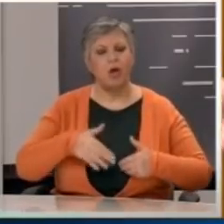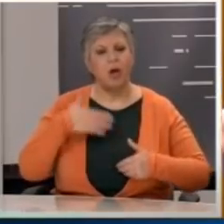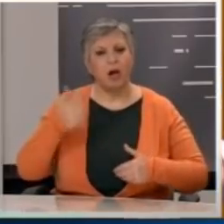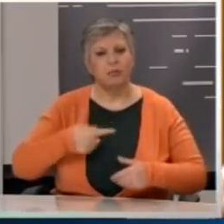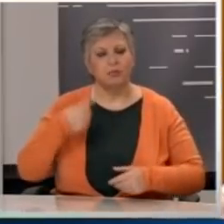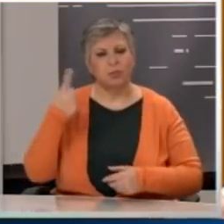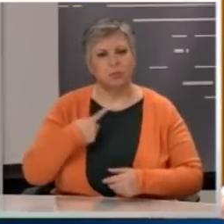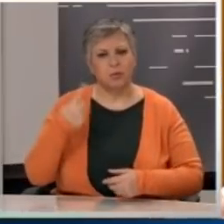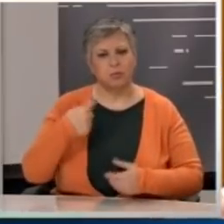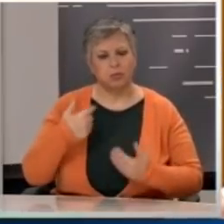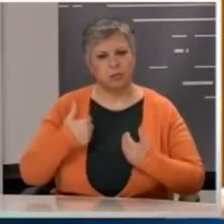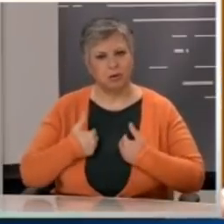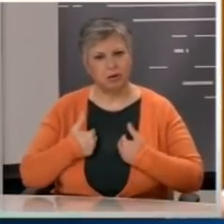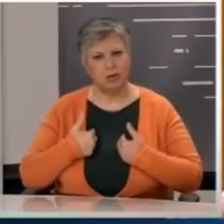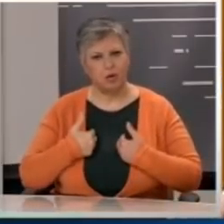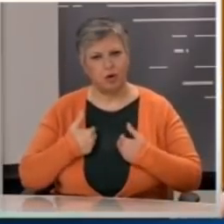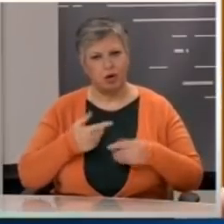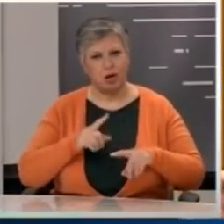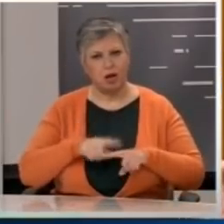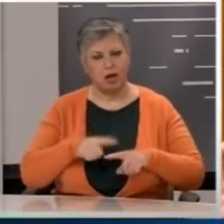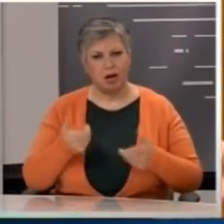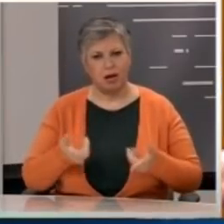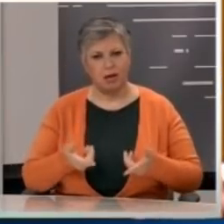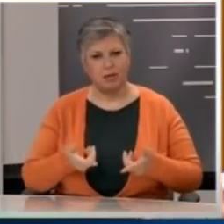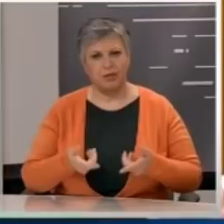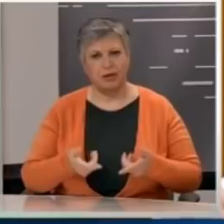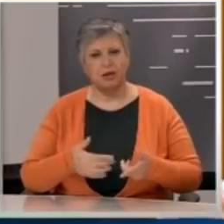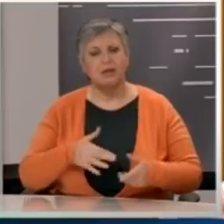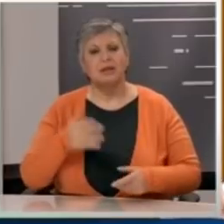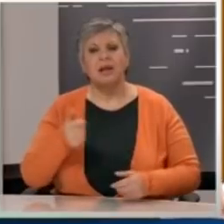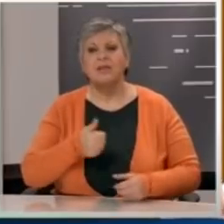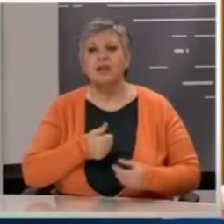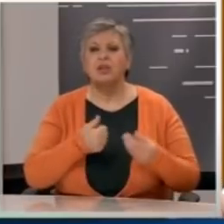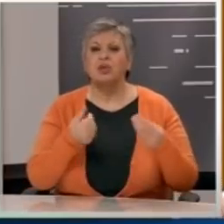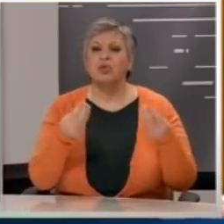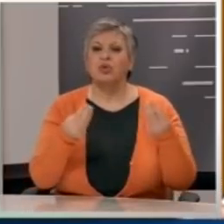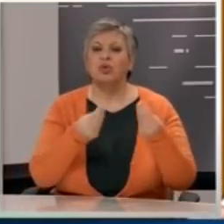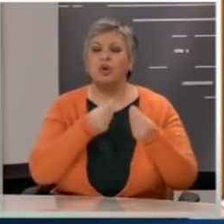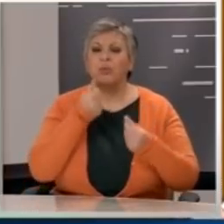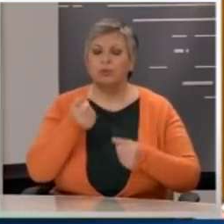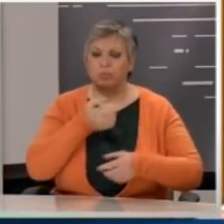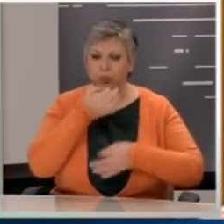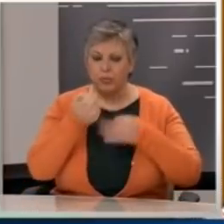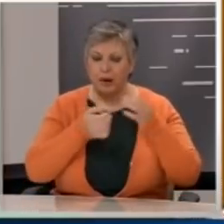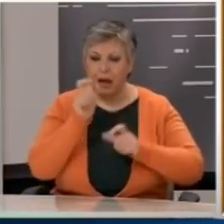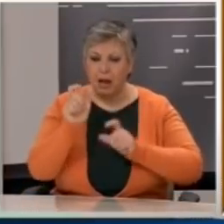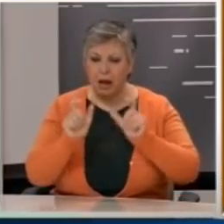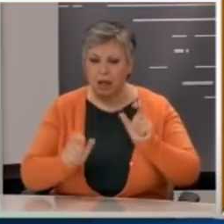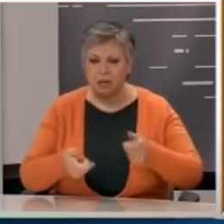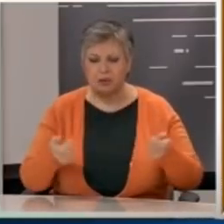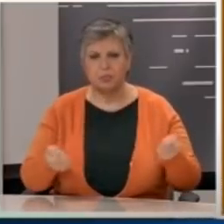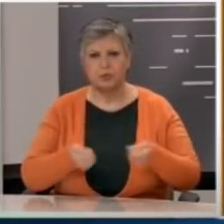είναι ακατονόμαστες. Ακόμη και σαν διατυπώσεις είναι έξω από κάθε λογική.